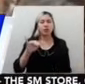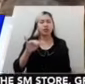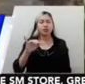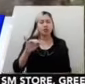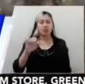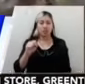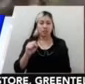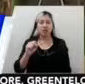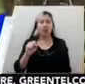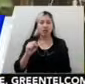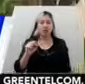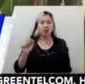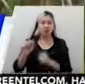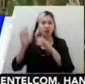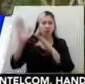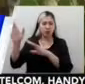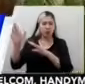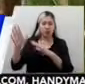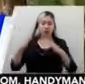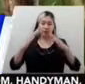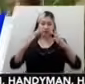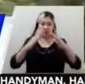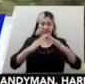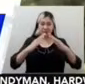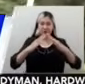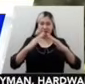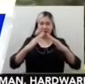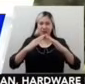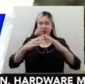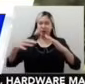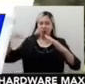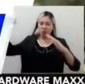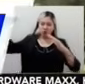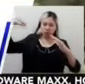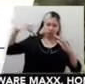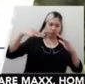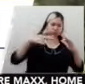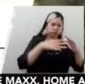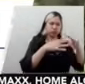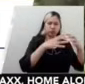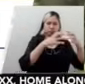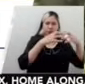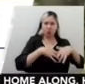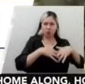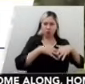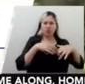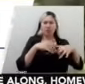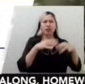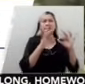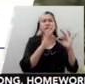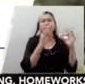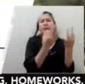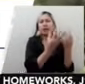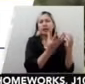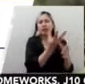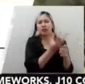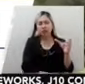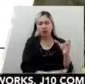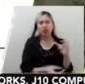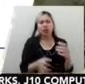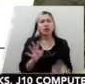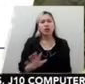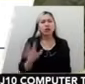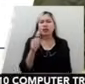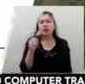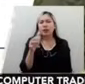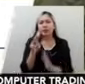bahay ng pamilya Negro, kundi limang miyembro nito. Kaya halos ano lang po, parang 10 minutes lang po yung pangyayari. Biglang meron magasan tubig,